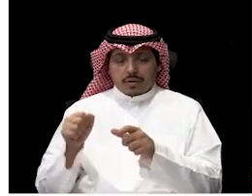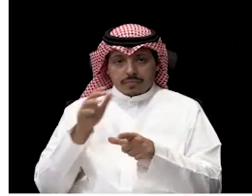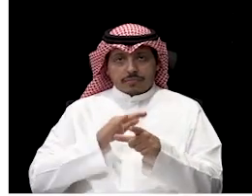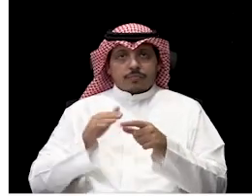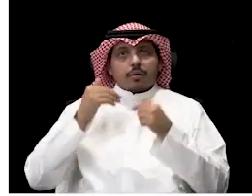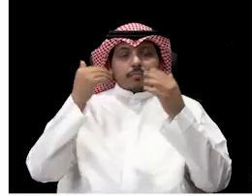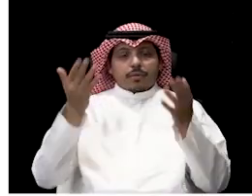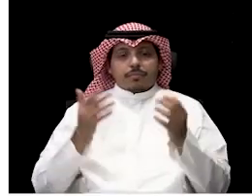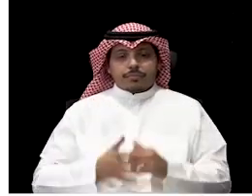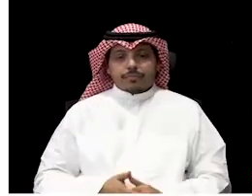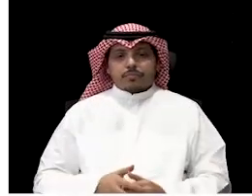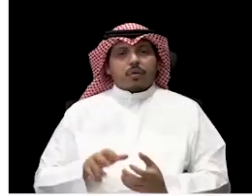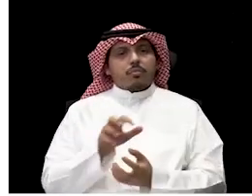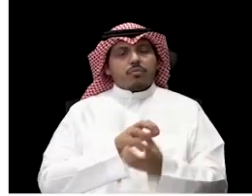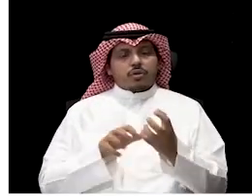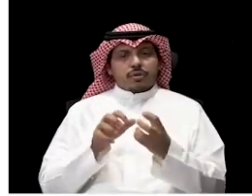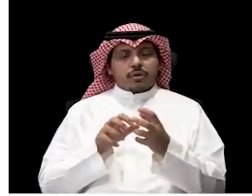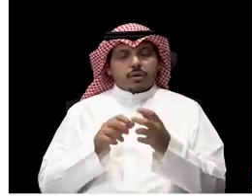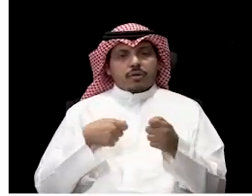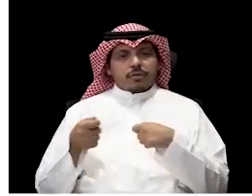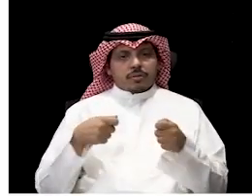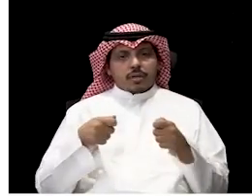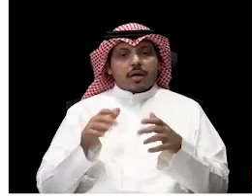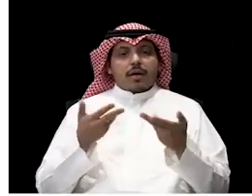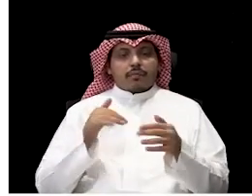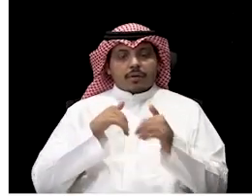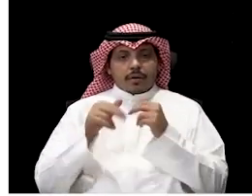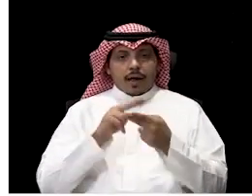كذلك المشكلات الاقتصادية وكيف نحلها.